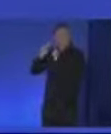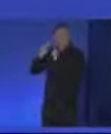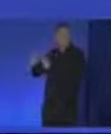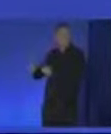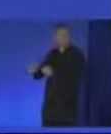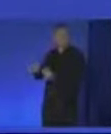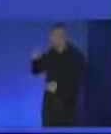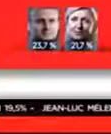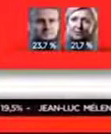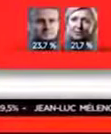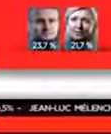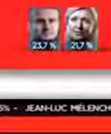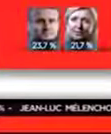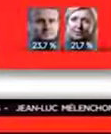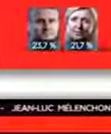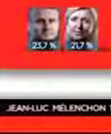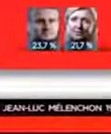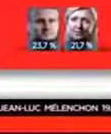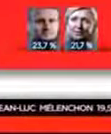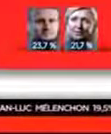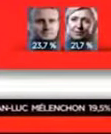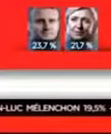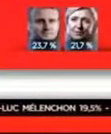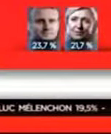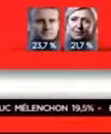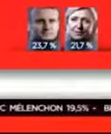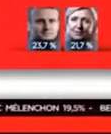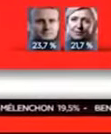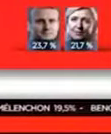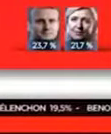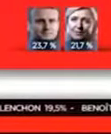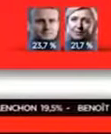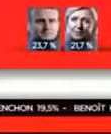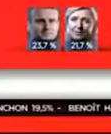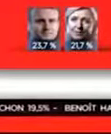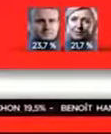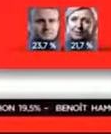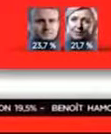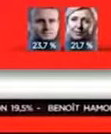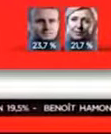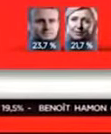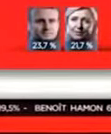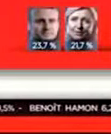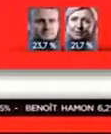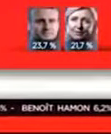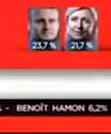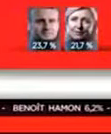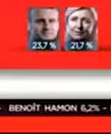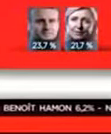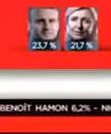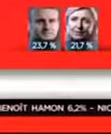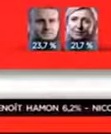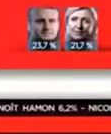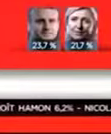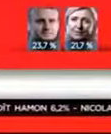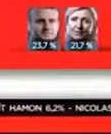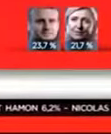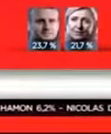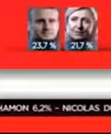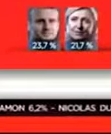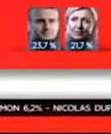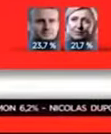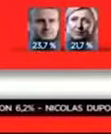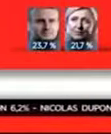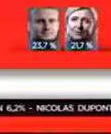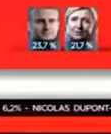les oublierai jamais. Assez. Assez de cette folie autodestructrice qui nous a fait oublier ceux qui ont lutté pour la gauche